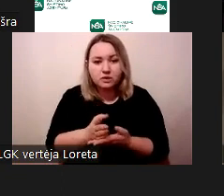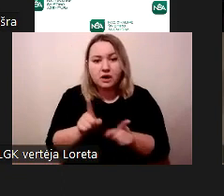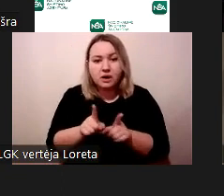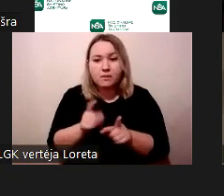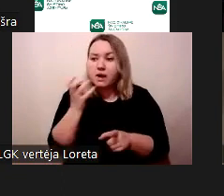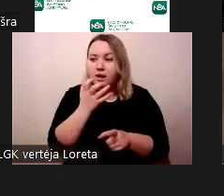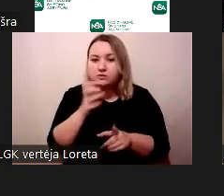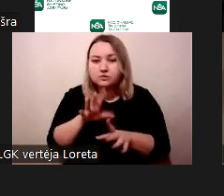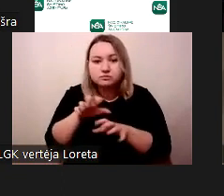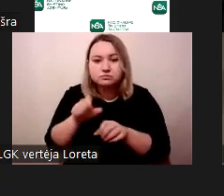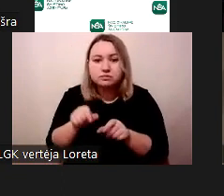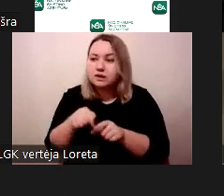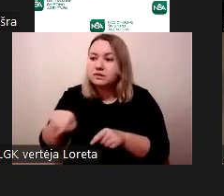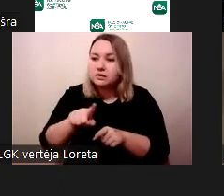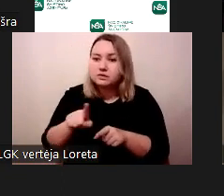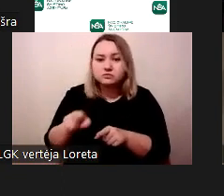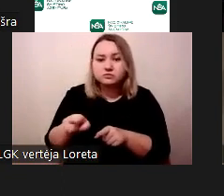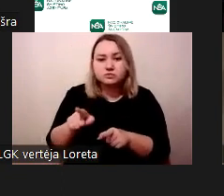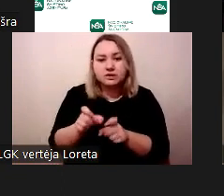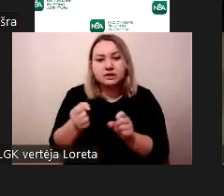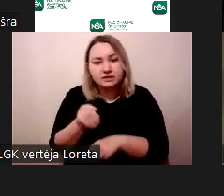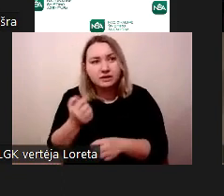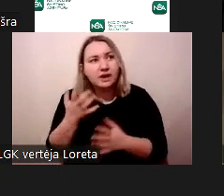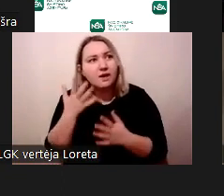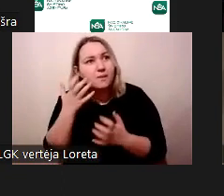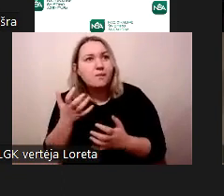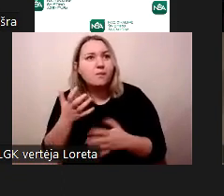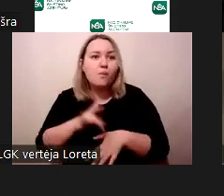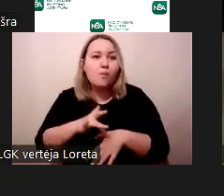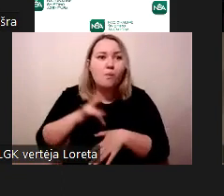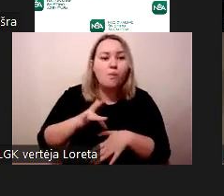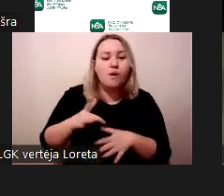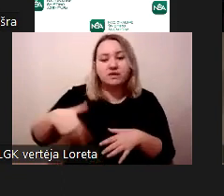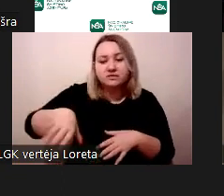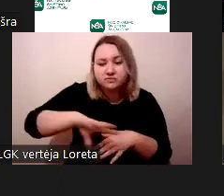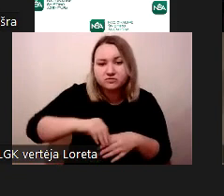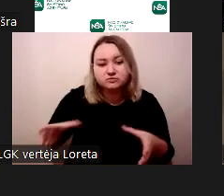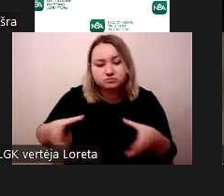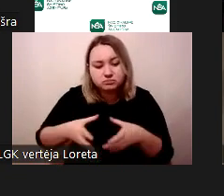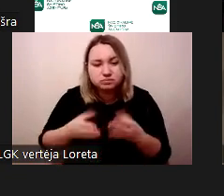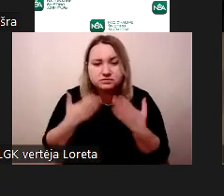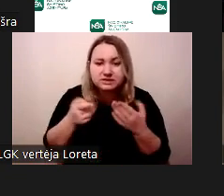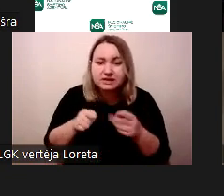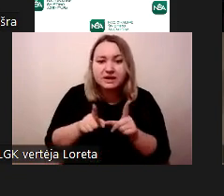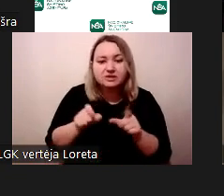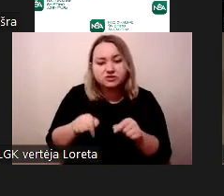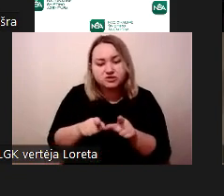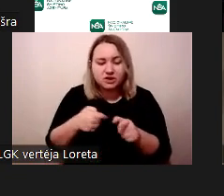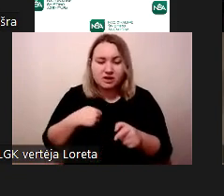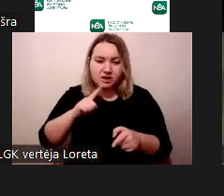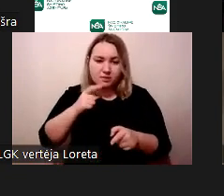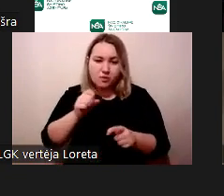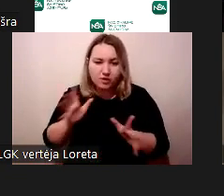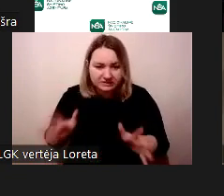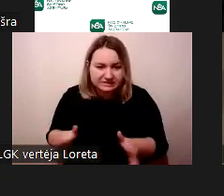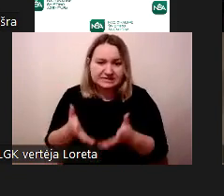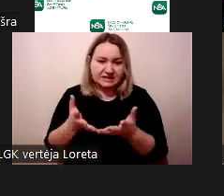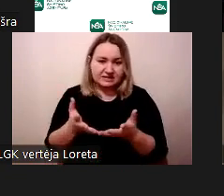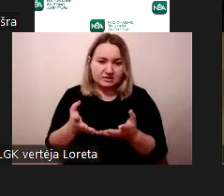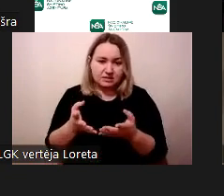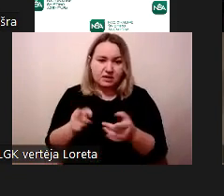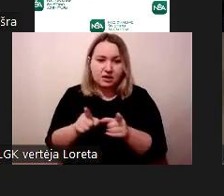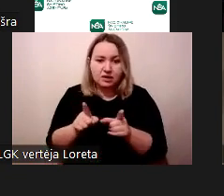literatūros mokytojas, kad mėgautumėmės knygų skaitimu visi kartu. Aš čia daugiau kalbu apie skatinimą skaityti, o ne apie